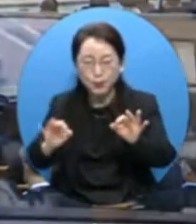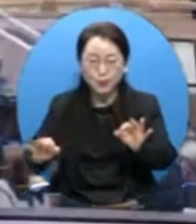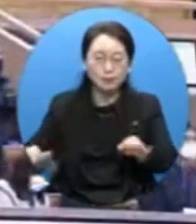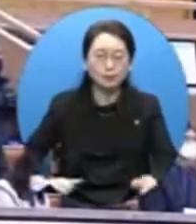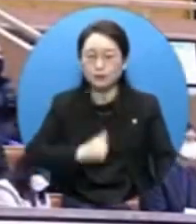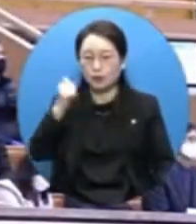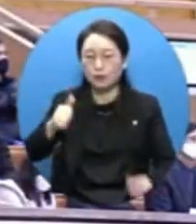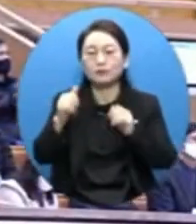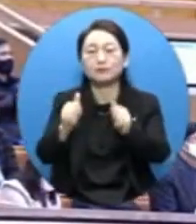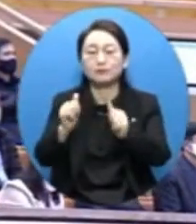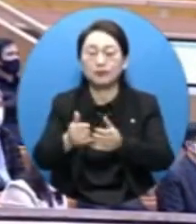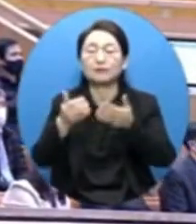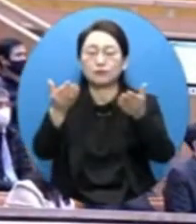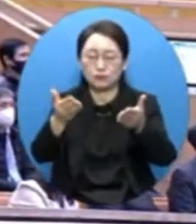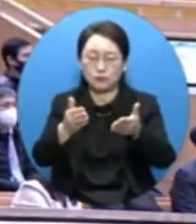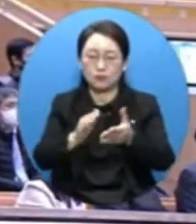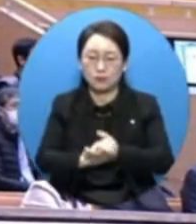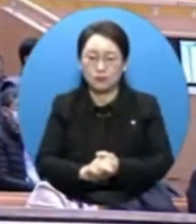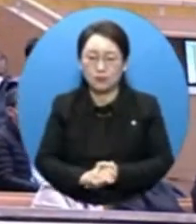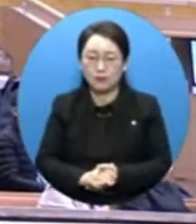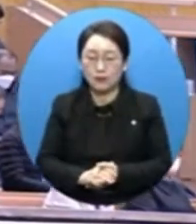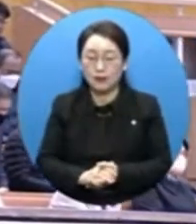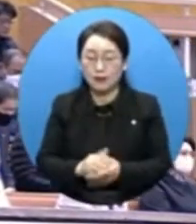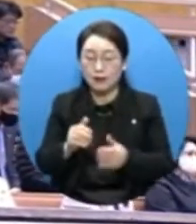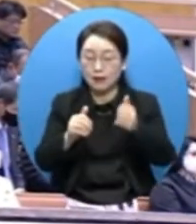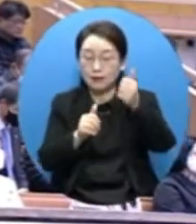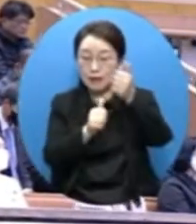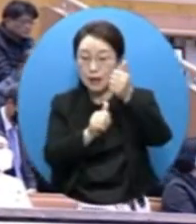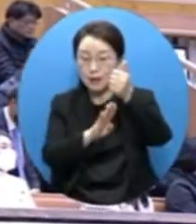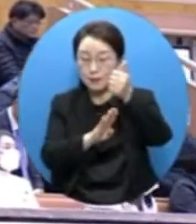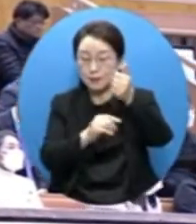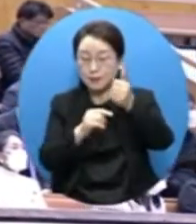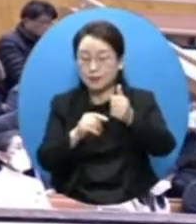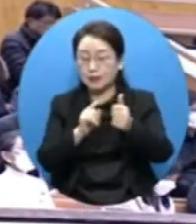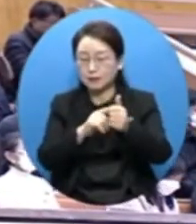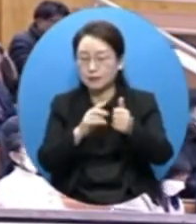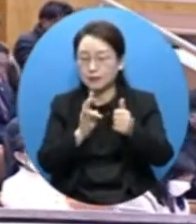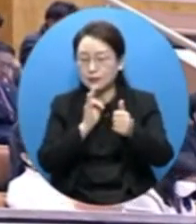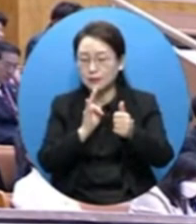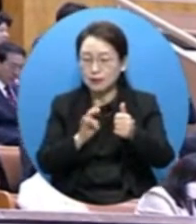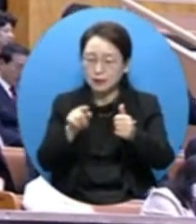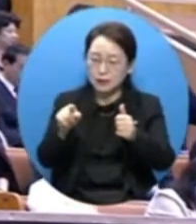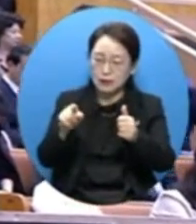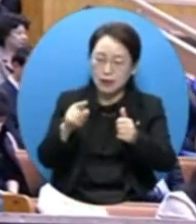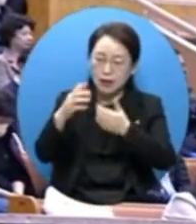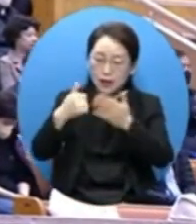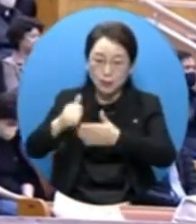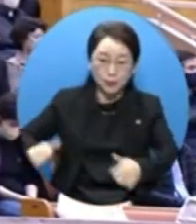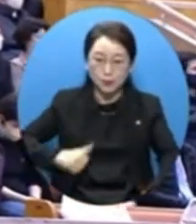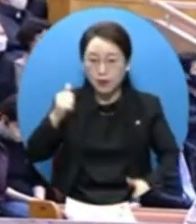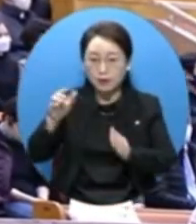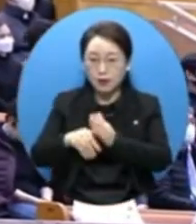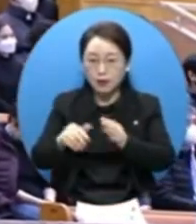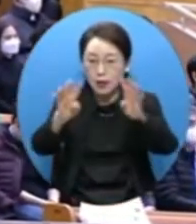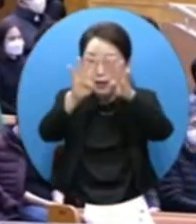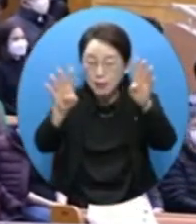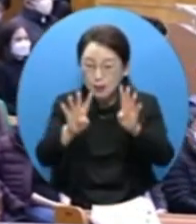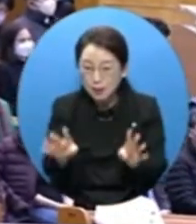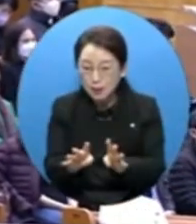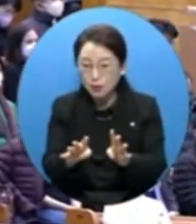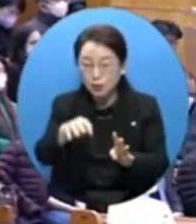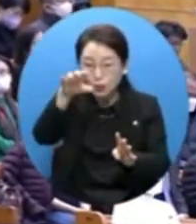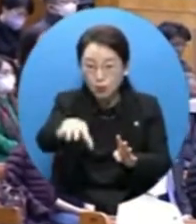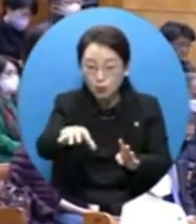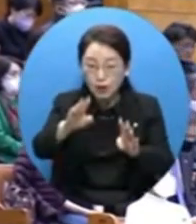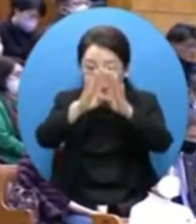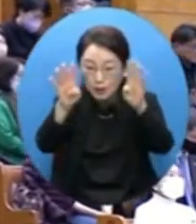심판할 수밖에 없었습니다. 하박국 선지자는 하나님께서 저들을 진노하실 때에 그래서 바벨론에서 유다 백성들이 멸망당하게 될